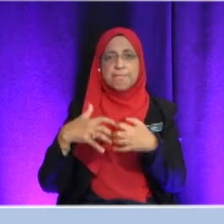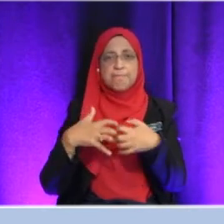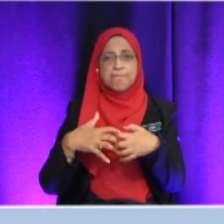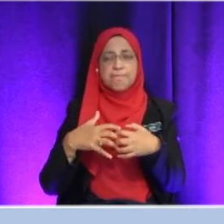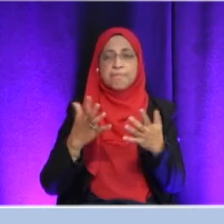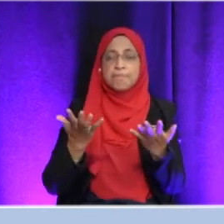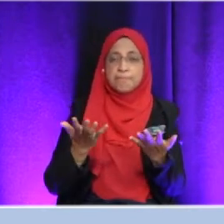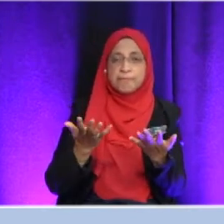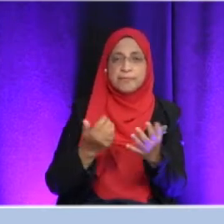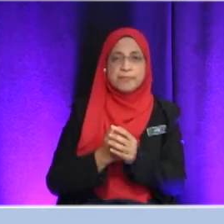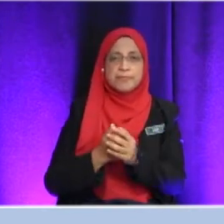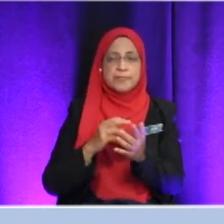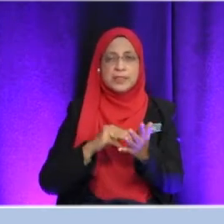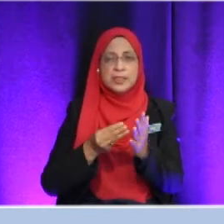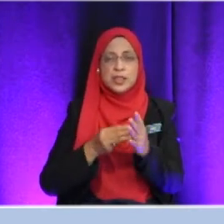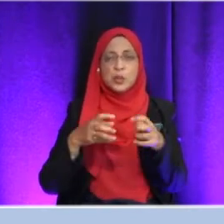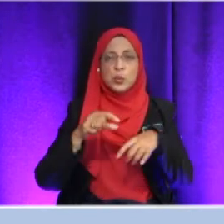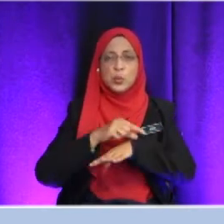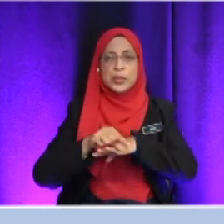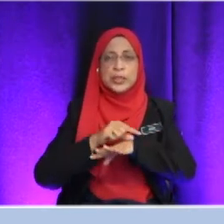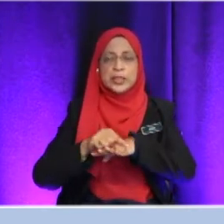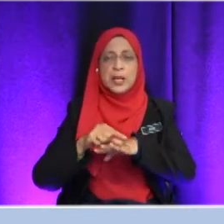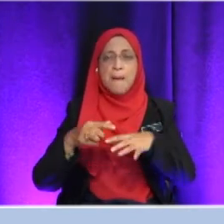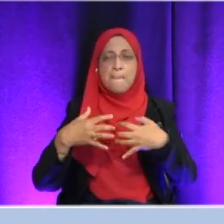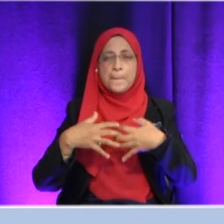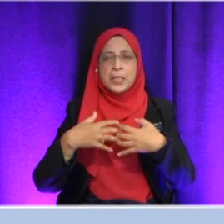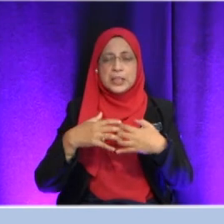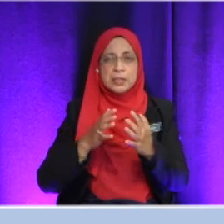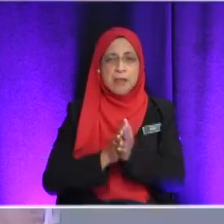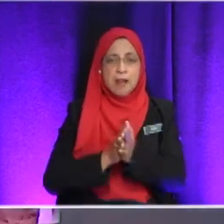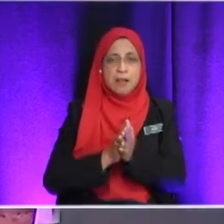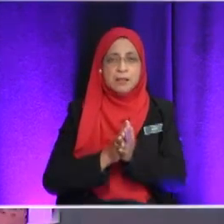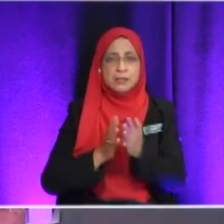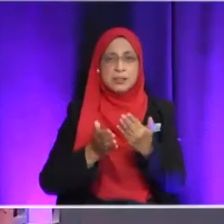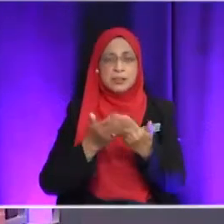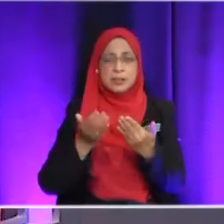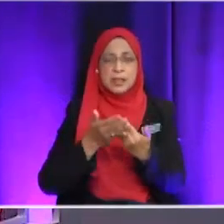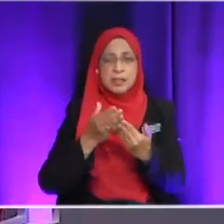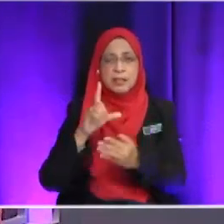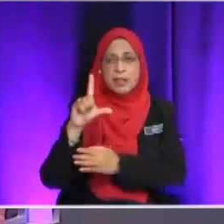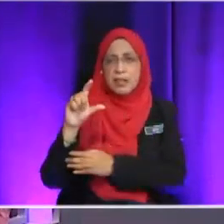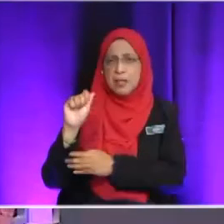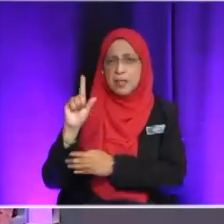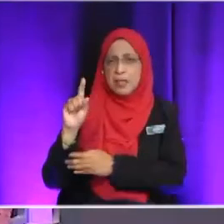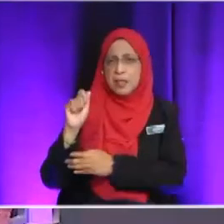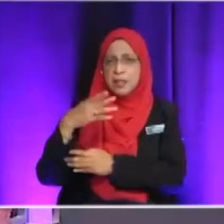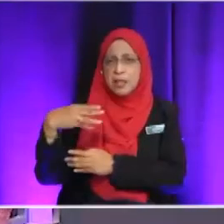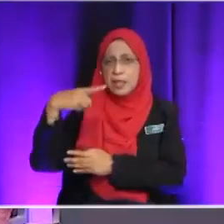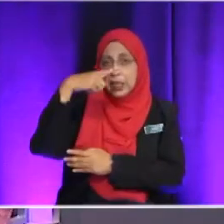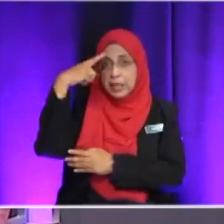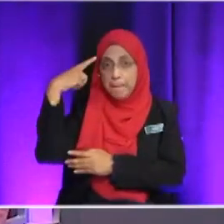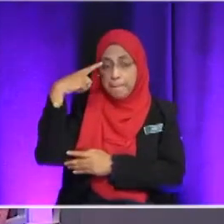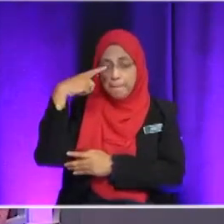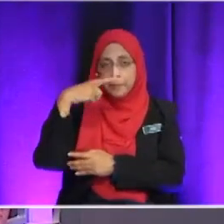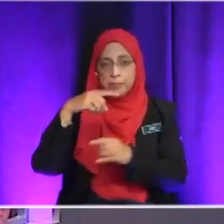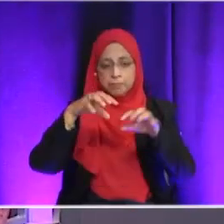cara buat yaitu lada hitam kita pisahkan biji atau khitan terhadap dia punya